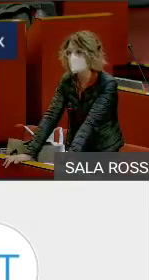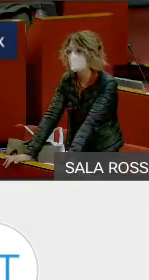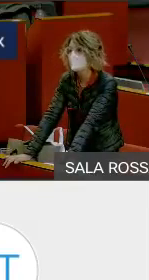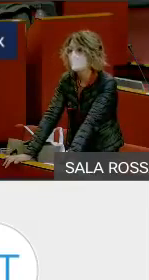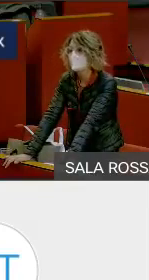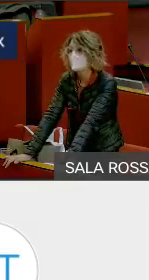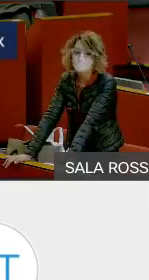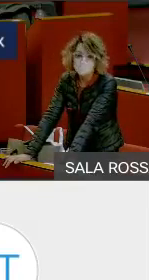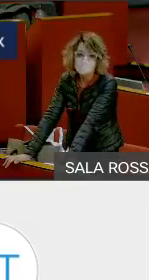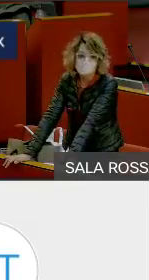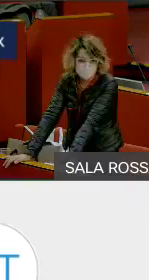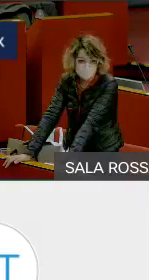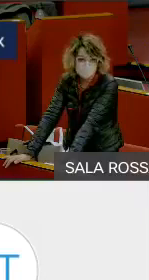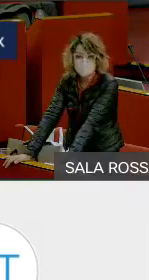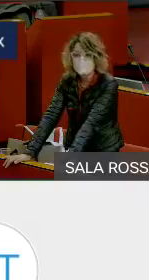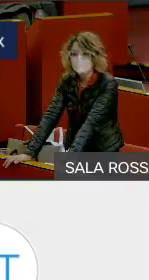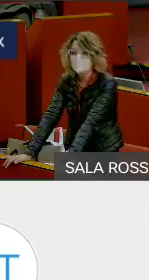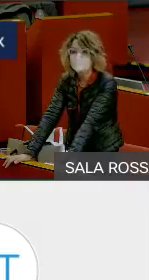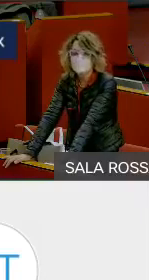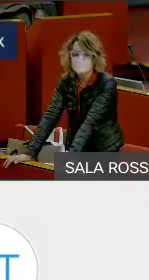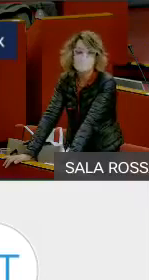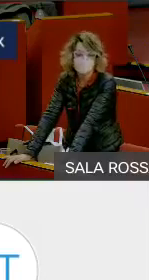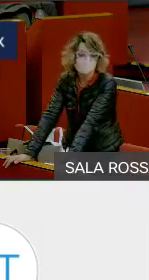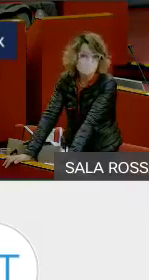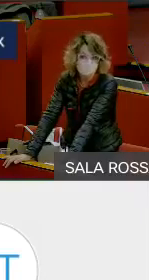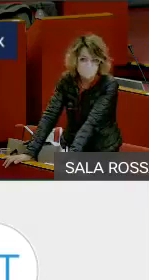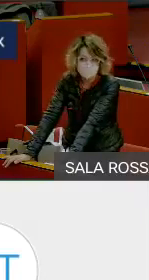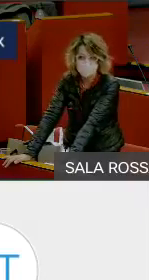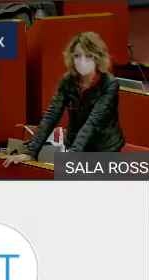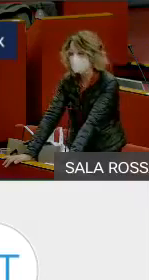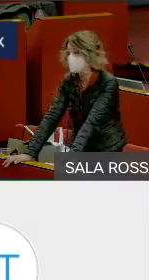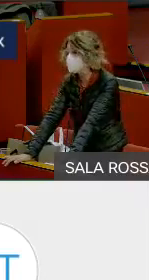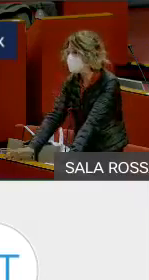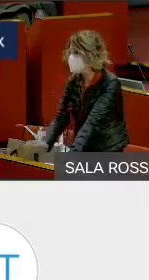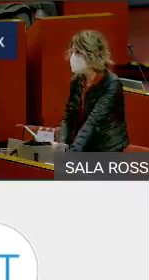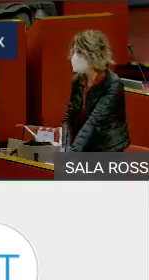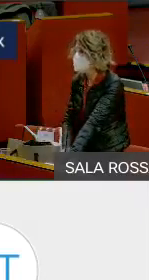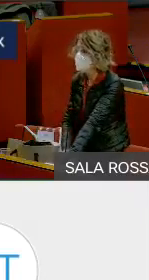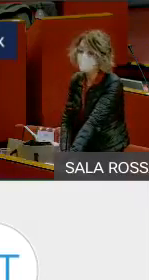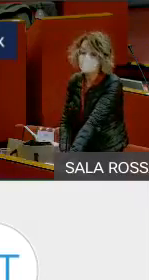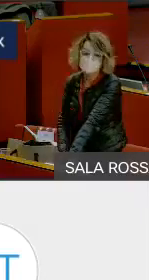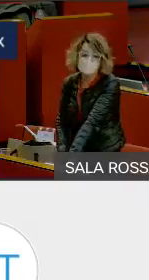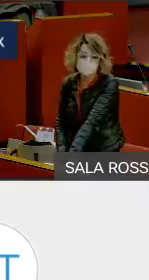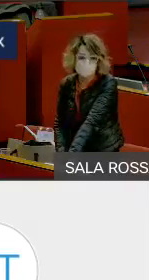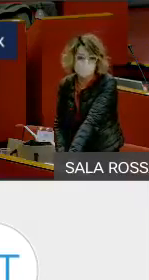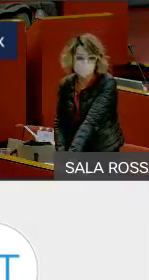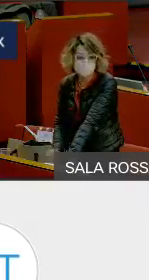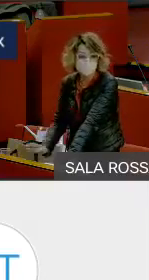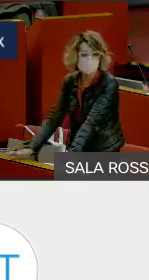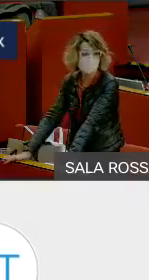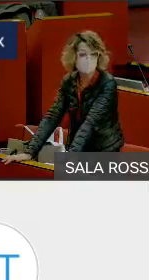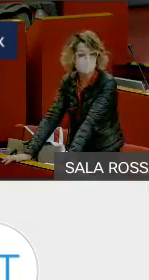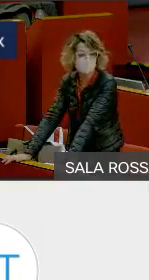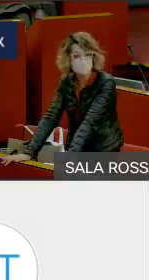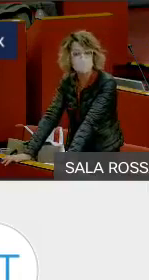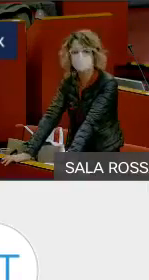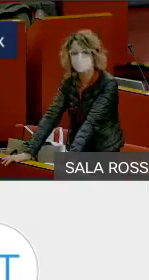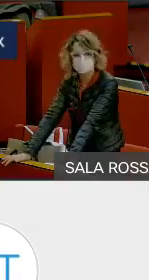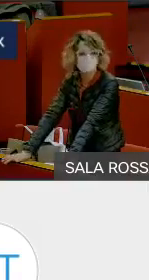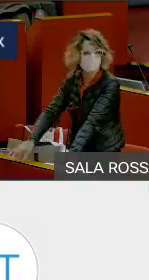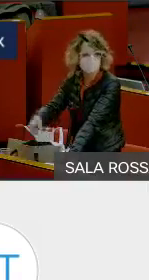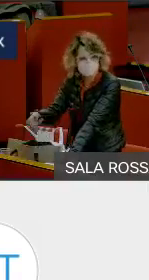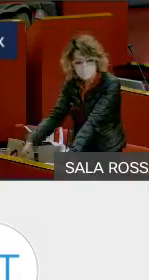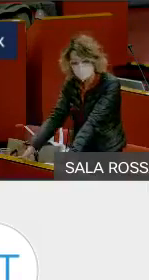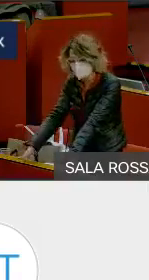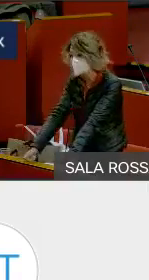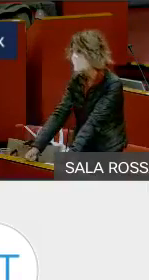per non avere il coraggio di dire che quel po che li è superato e lo abbiamo detto in tutte le salse abbiamo provato a dire i cittadini